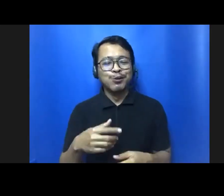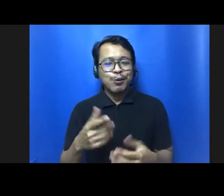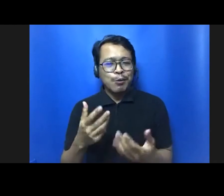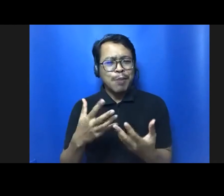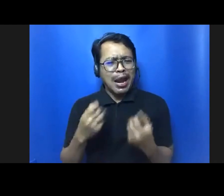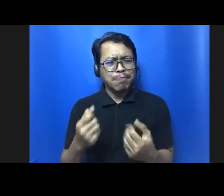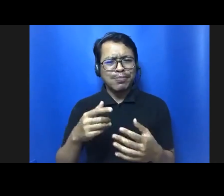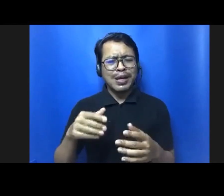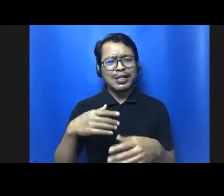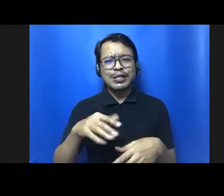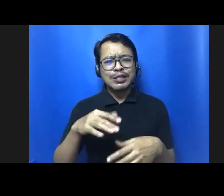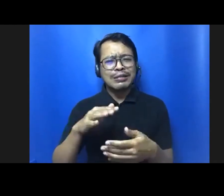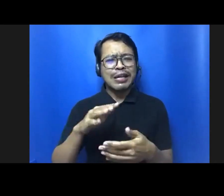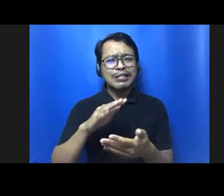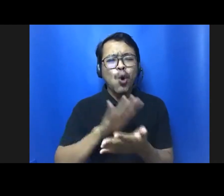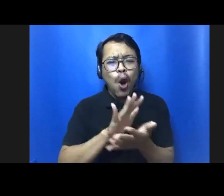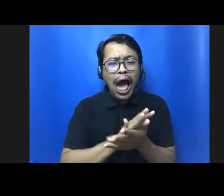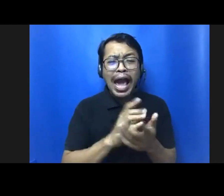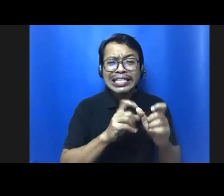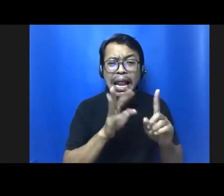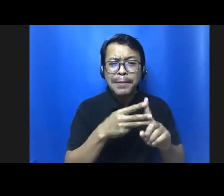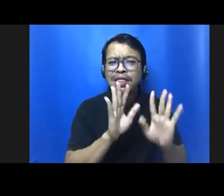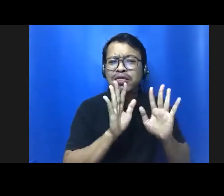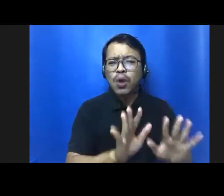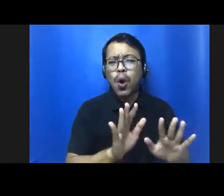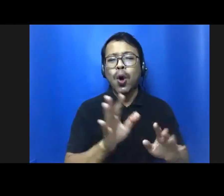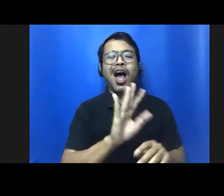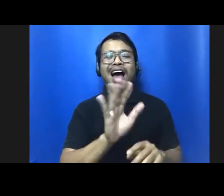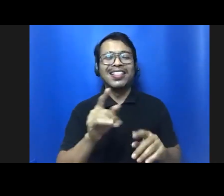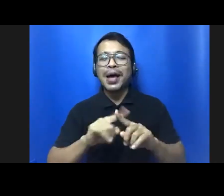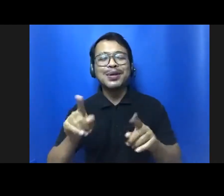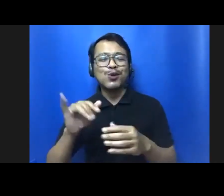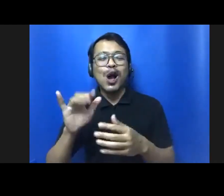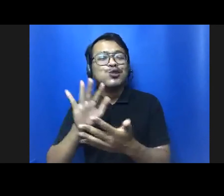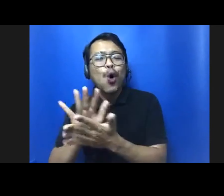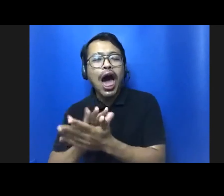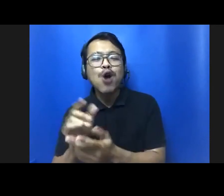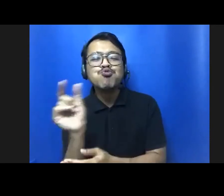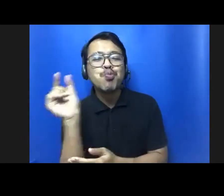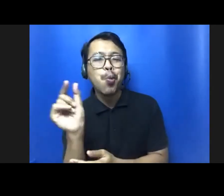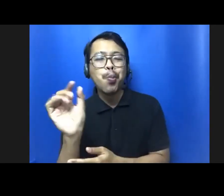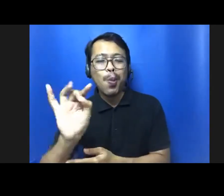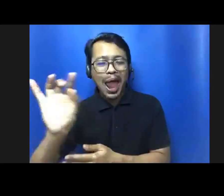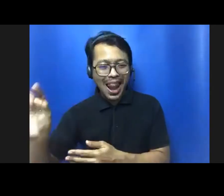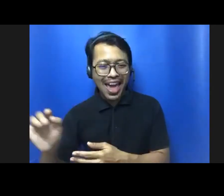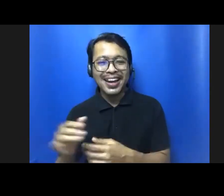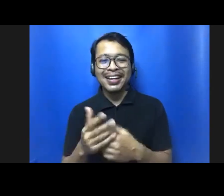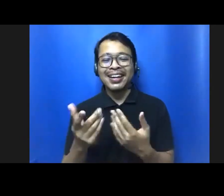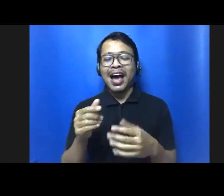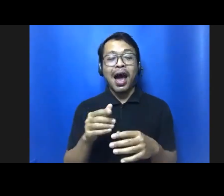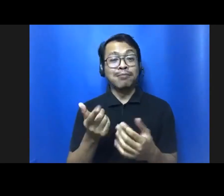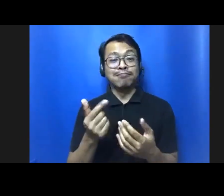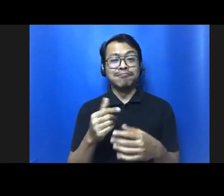di sekolah-sekolah formal. Kita ingin bahwa ekosistem pendidikan antara sekolah, orang tua, dan masyarakat itu menjadi